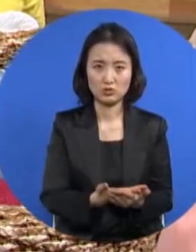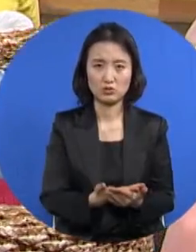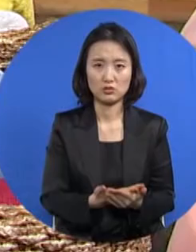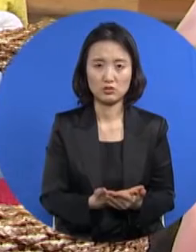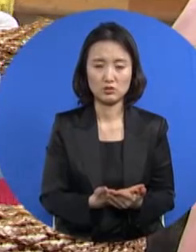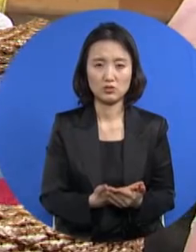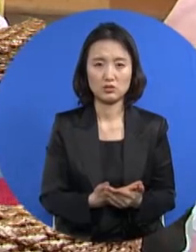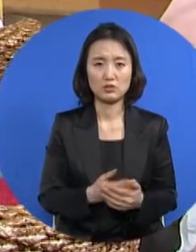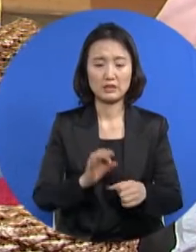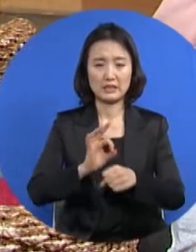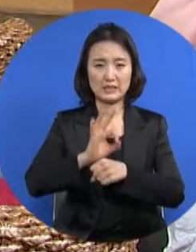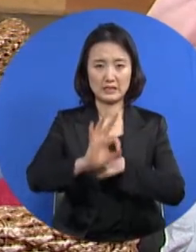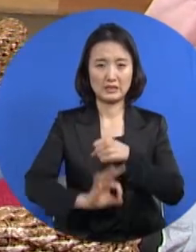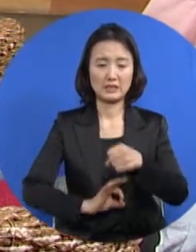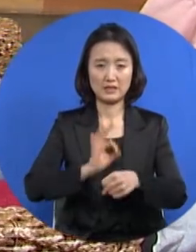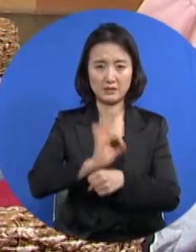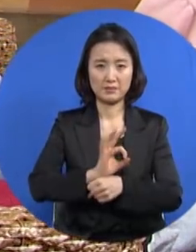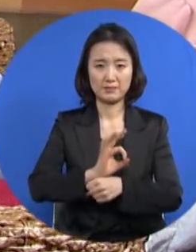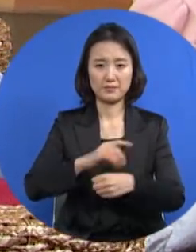안에